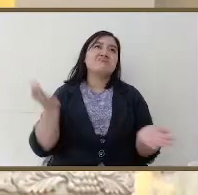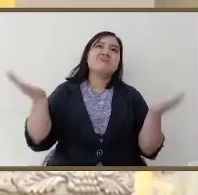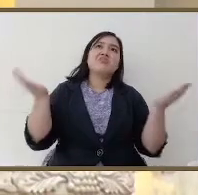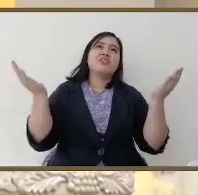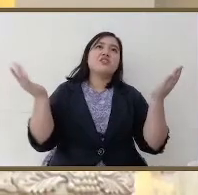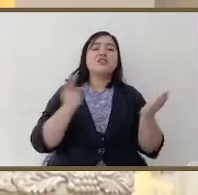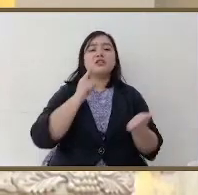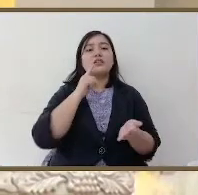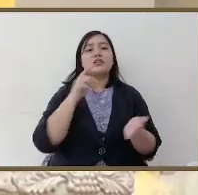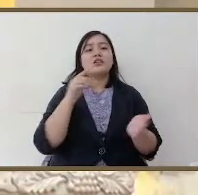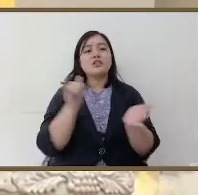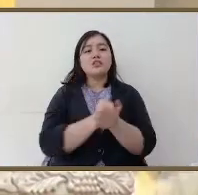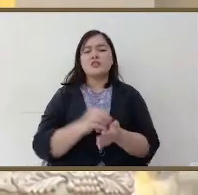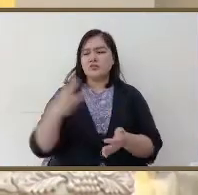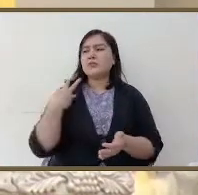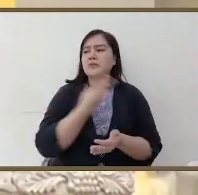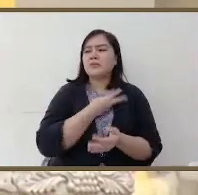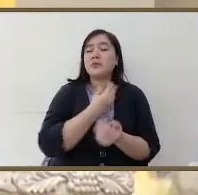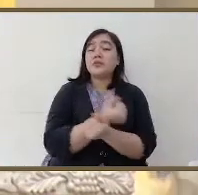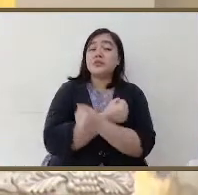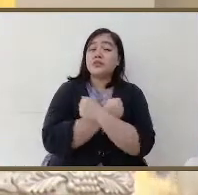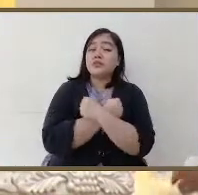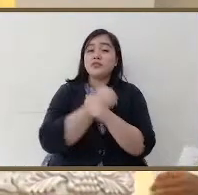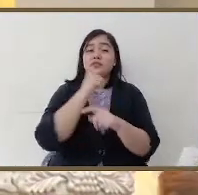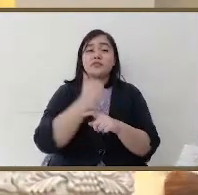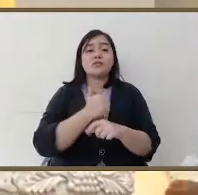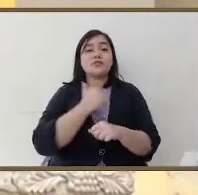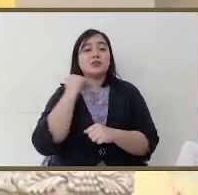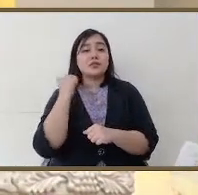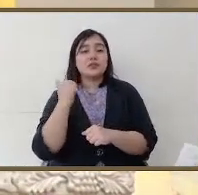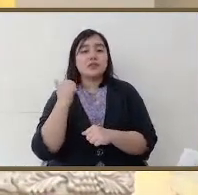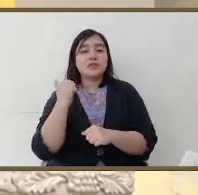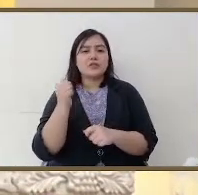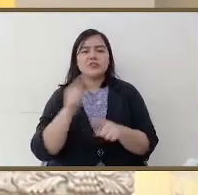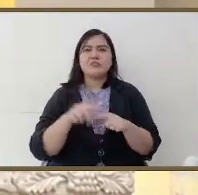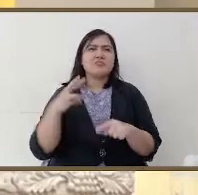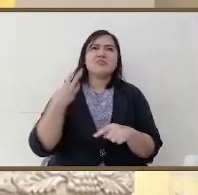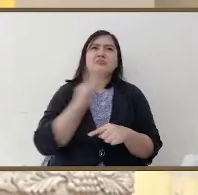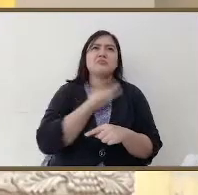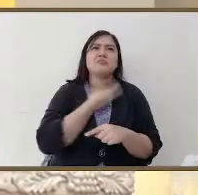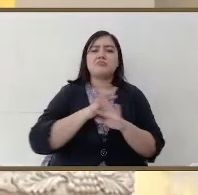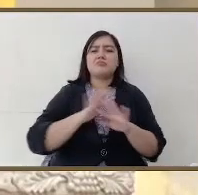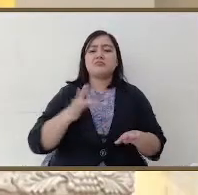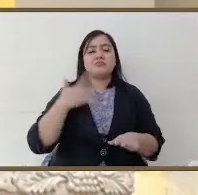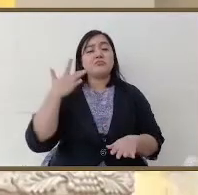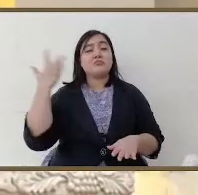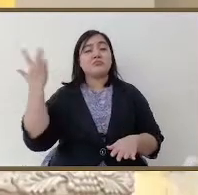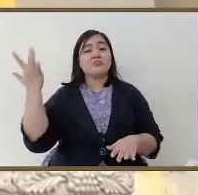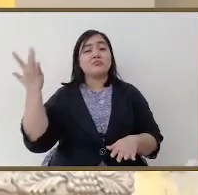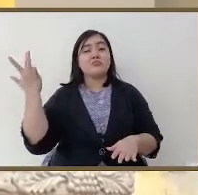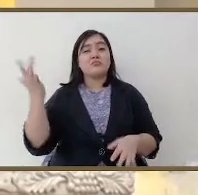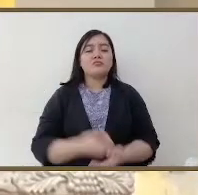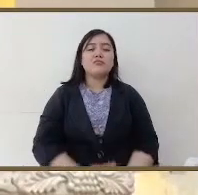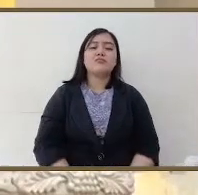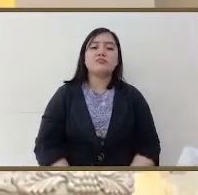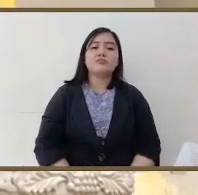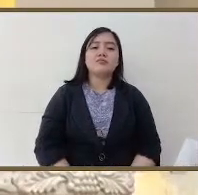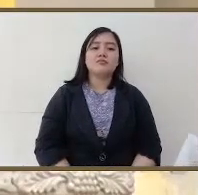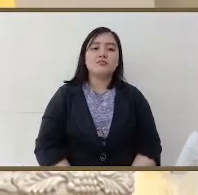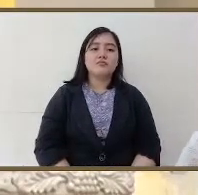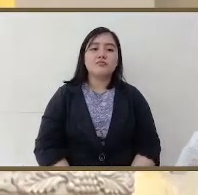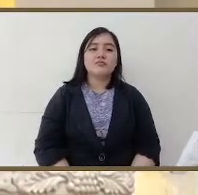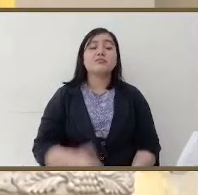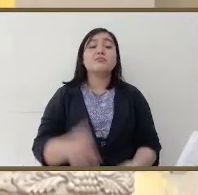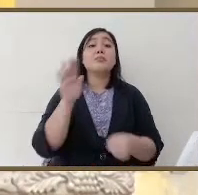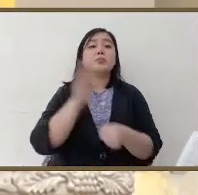isa, pero hindi namin maramdaman. Nasaan ang Diyos? I promise you, hanggat kasama niyo ang